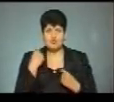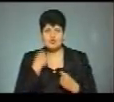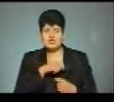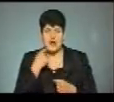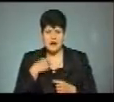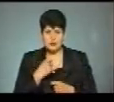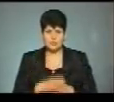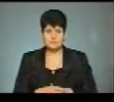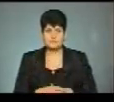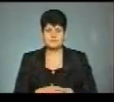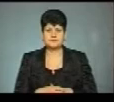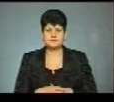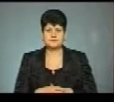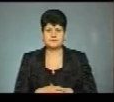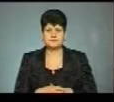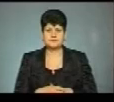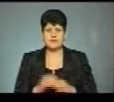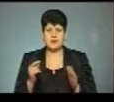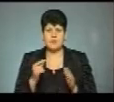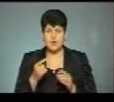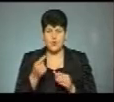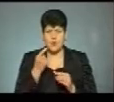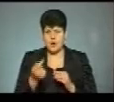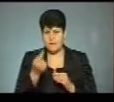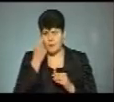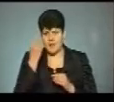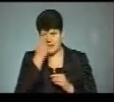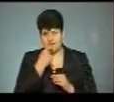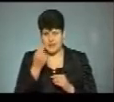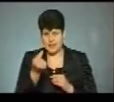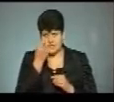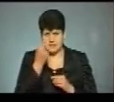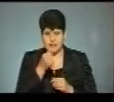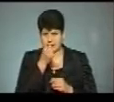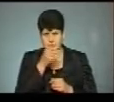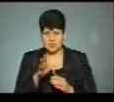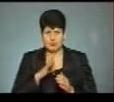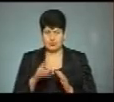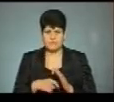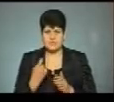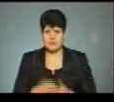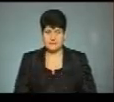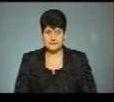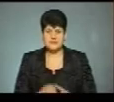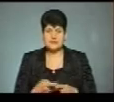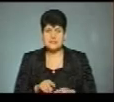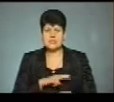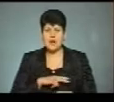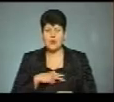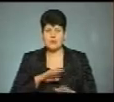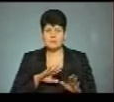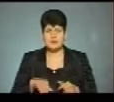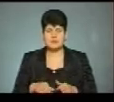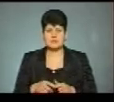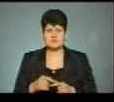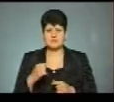що там попала куля, але якраз так в лице, то неможливо було впізнати. Ці нагороди посмертні. Звання